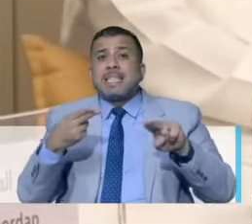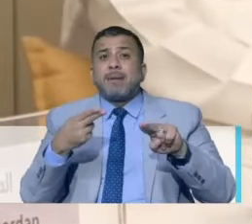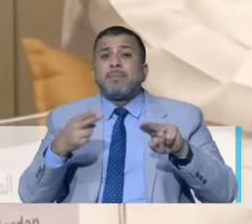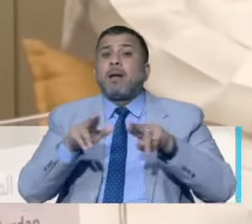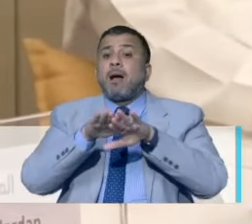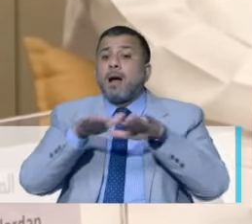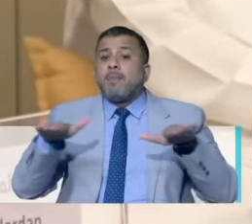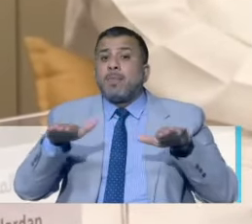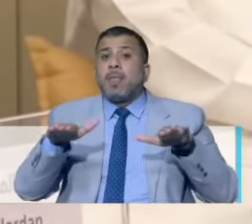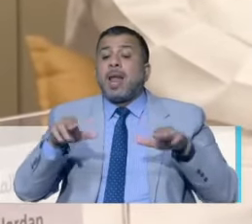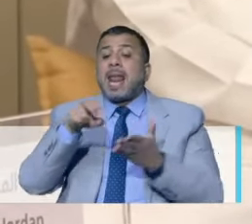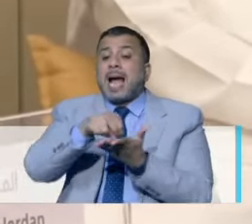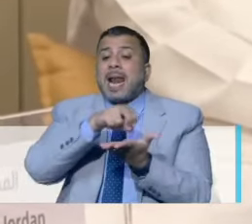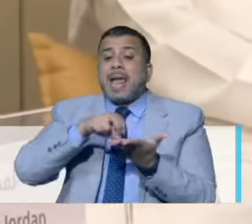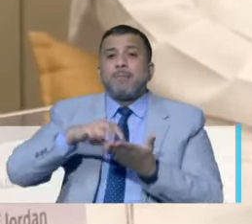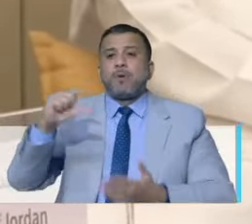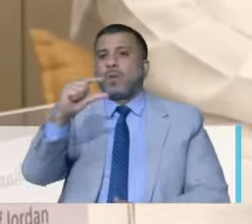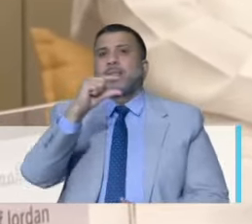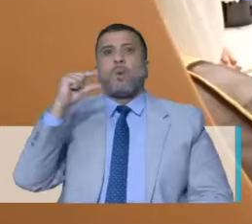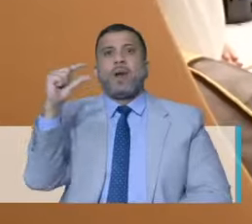الاقليمي والدولي